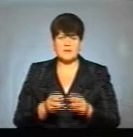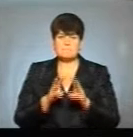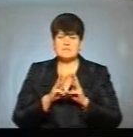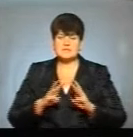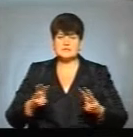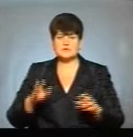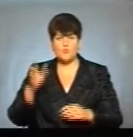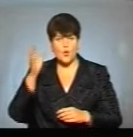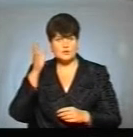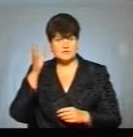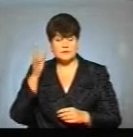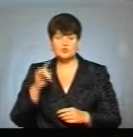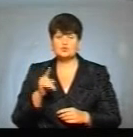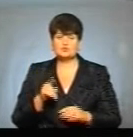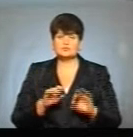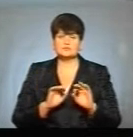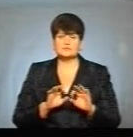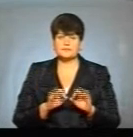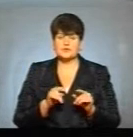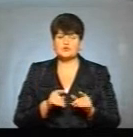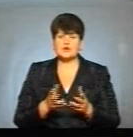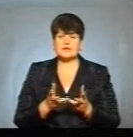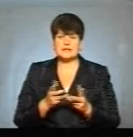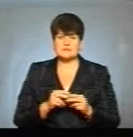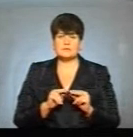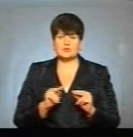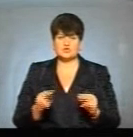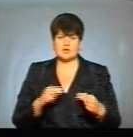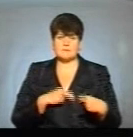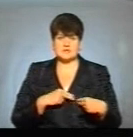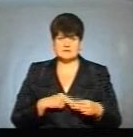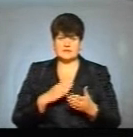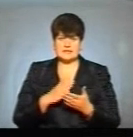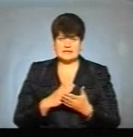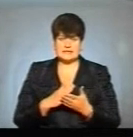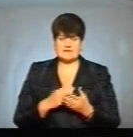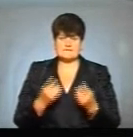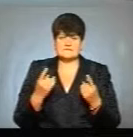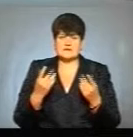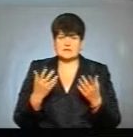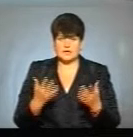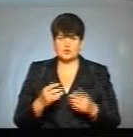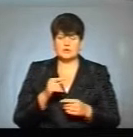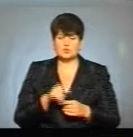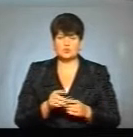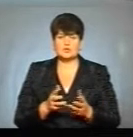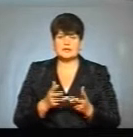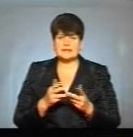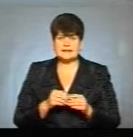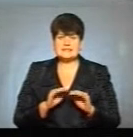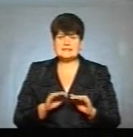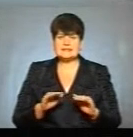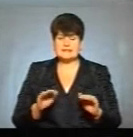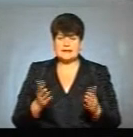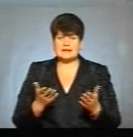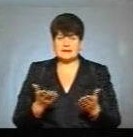Міністерство освіти чому трактує, що кількість педагогічних працівників є завеликою на ту кількість саме дітей,